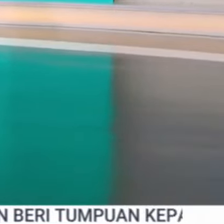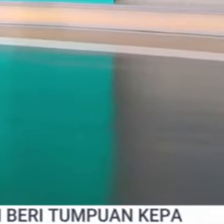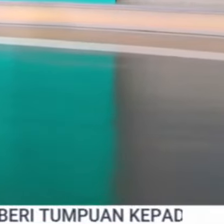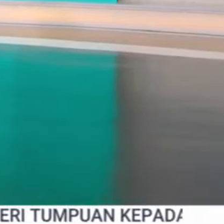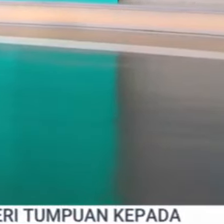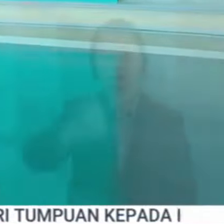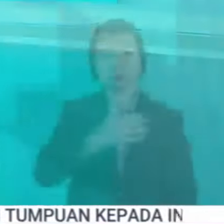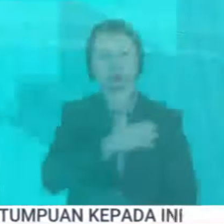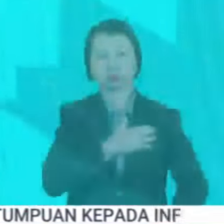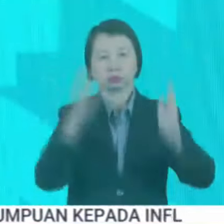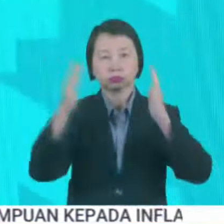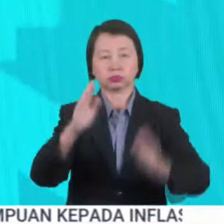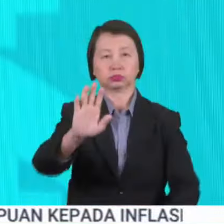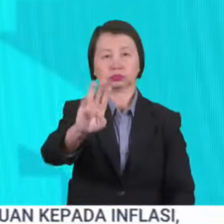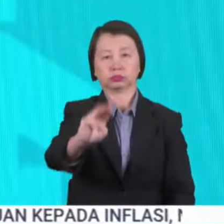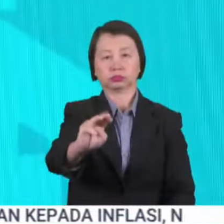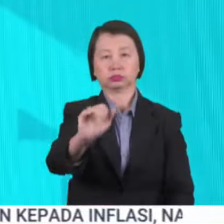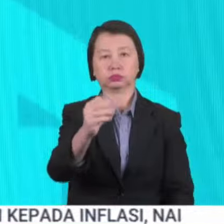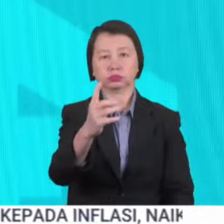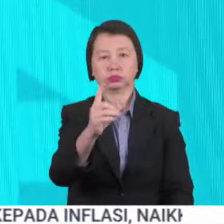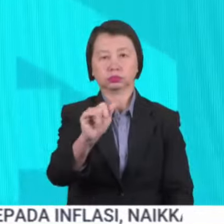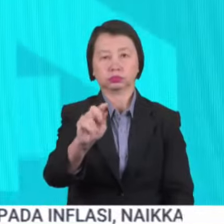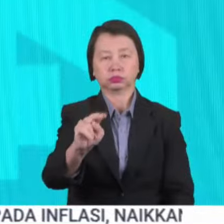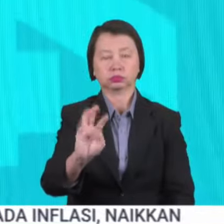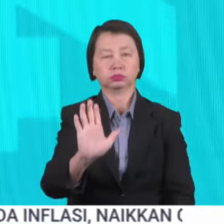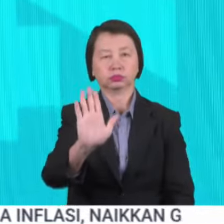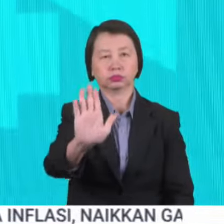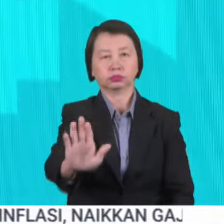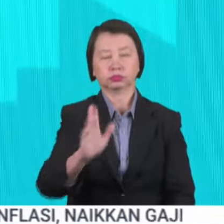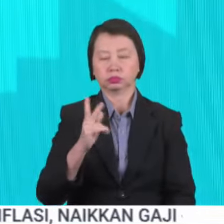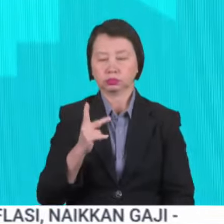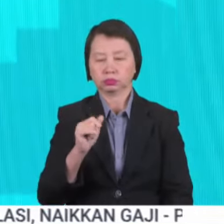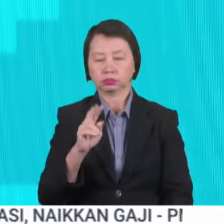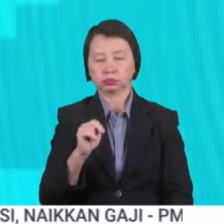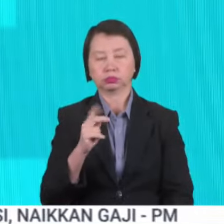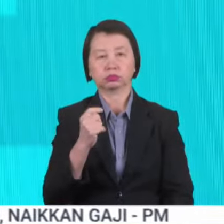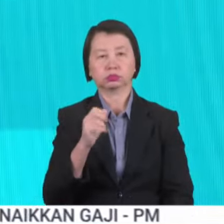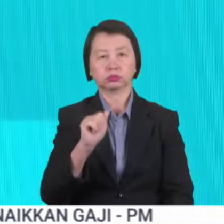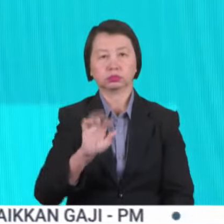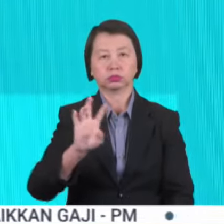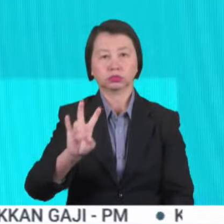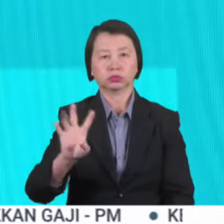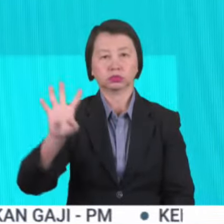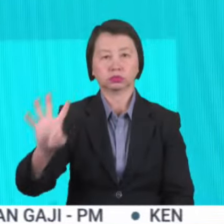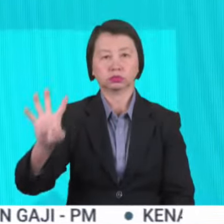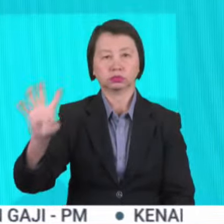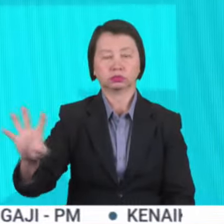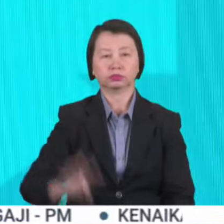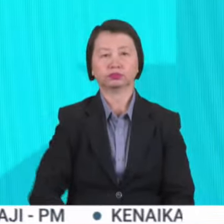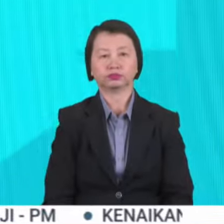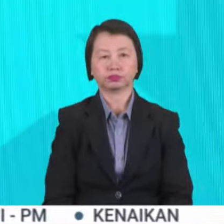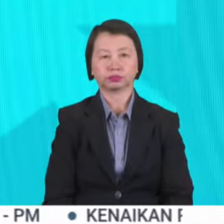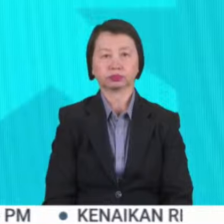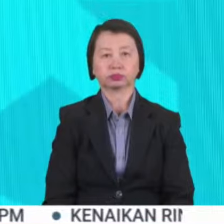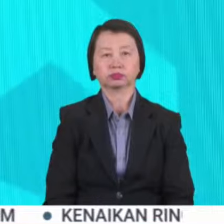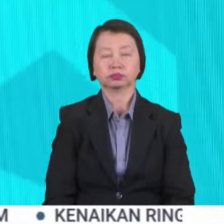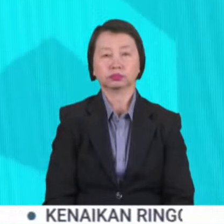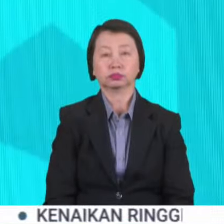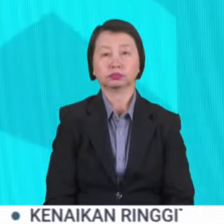Assalamualaikum dan salam Malaysia Madani. Kanta 744 mendahului berita. Dimulakan dengan rangkuman laporan utama dalam segmen